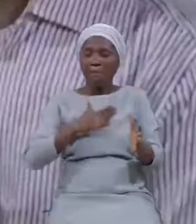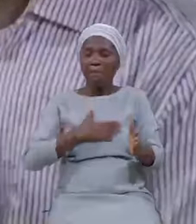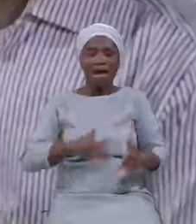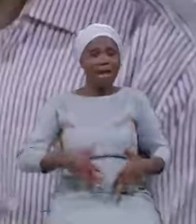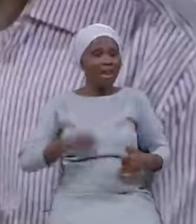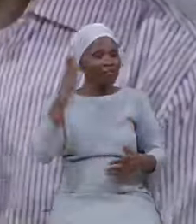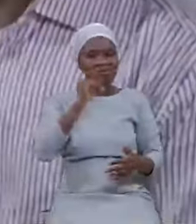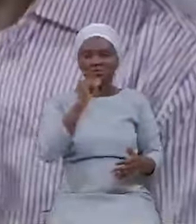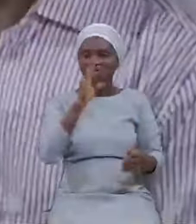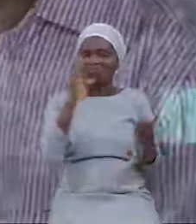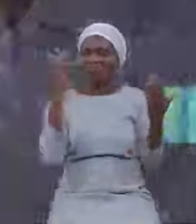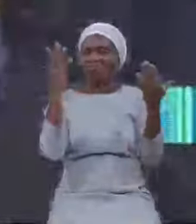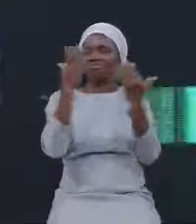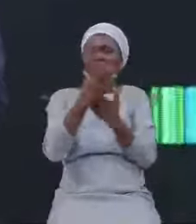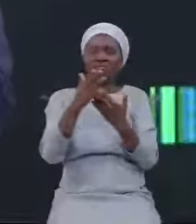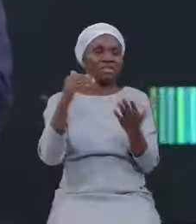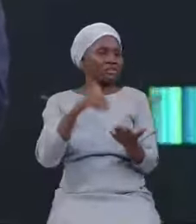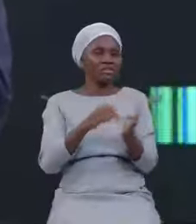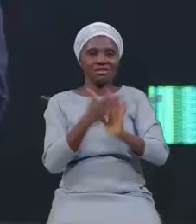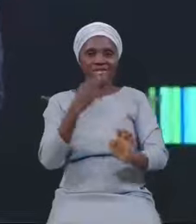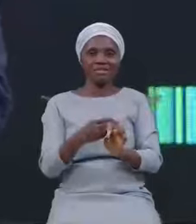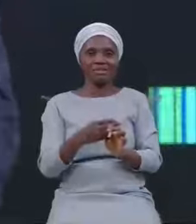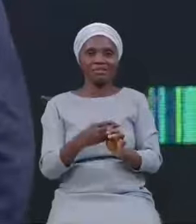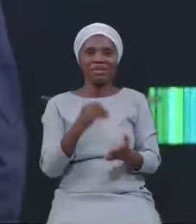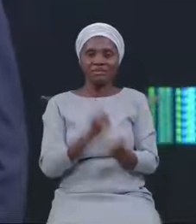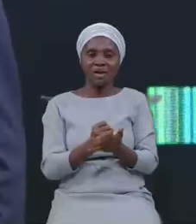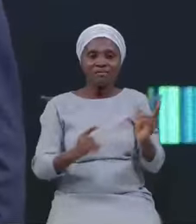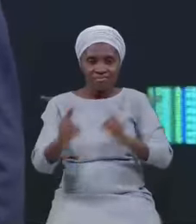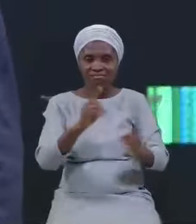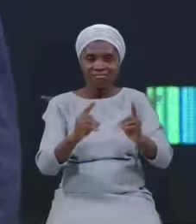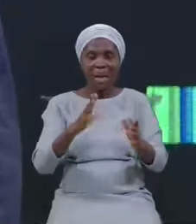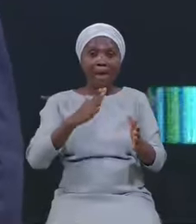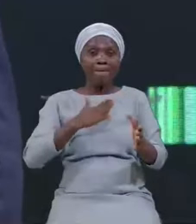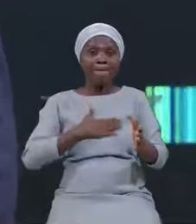Dis-le pour toi. Ma vie ne sera plus ténébreuse.